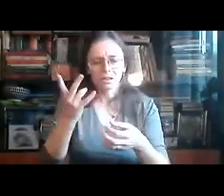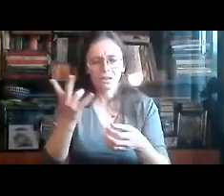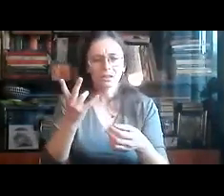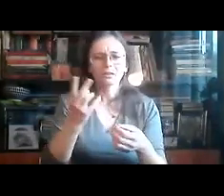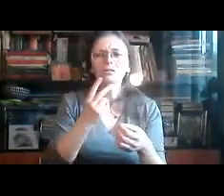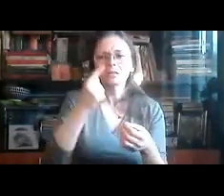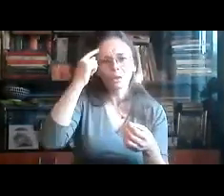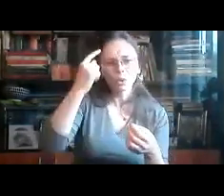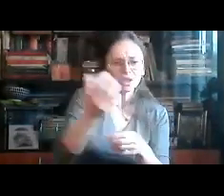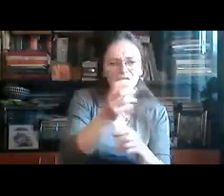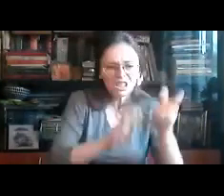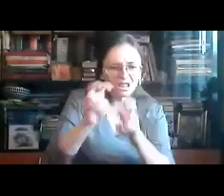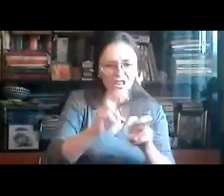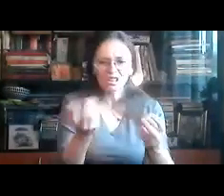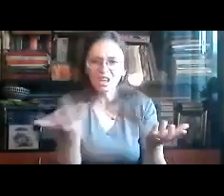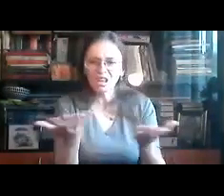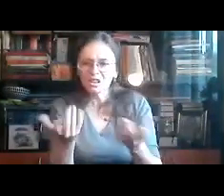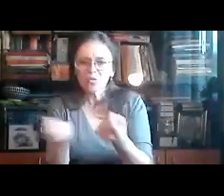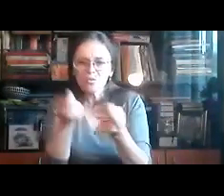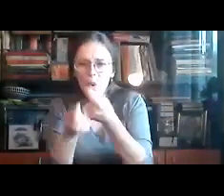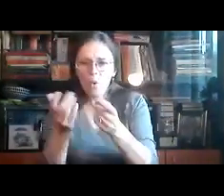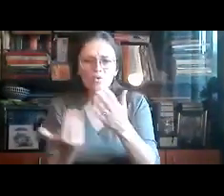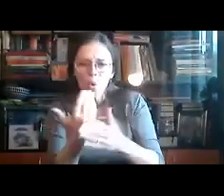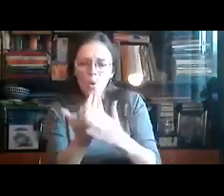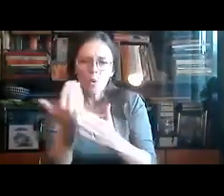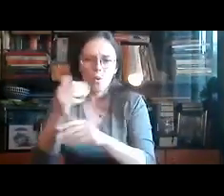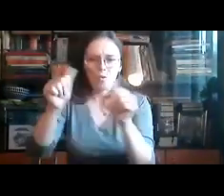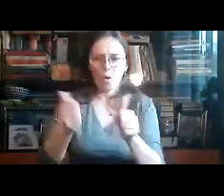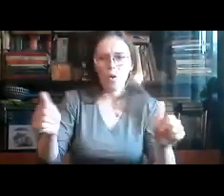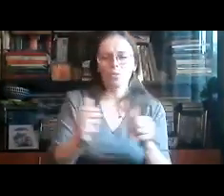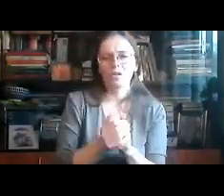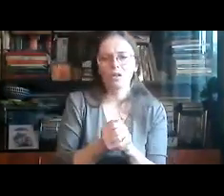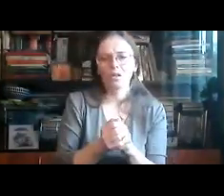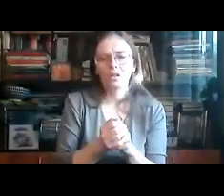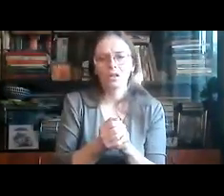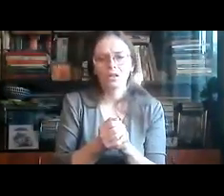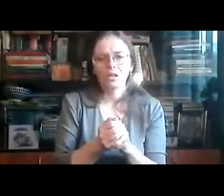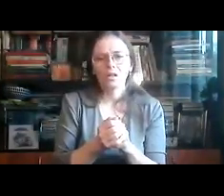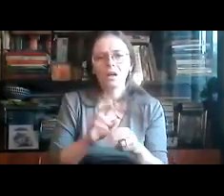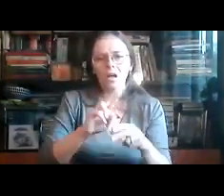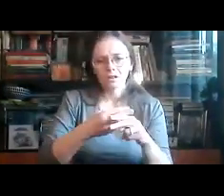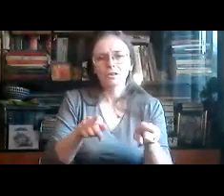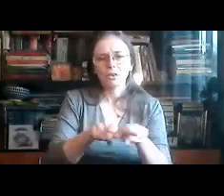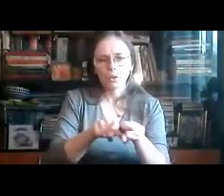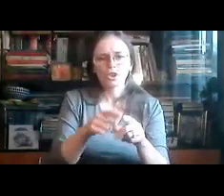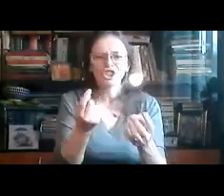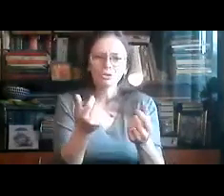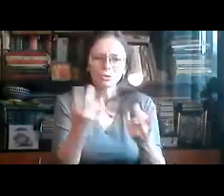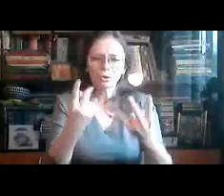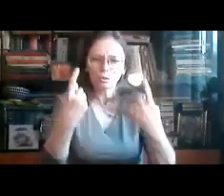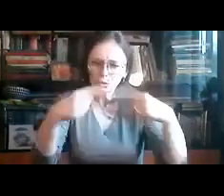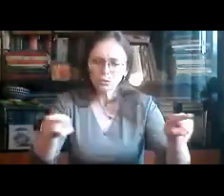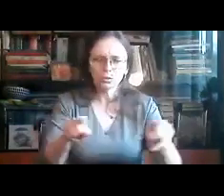и, да, это такое тоже немножко по-другому. То, что мне кажется, что театр должен